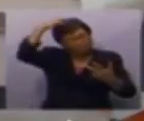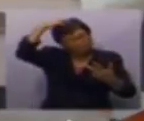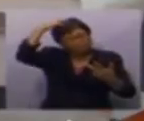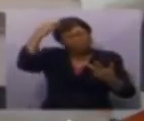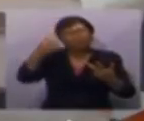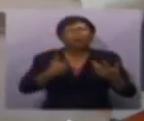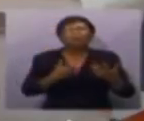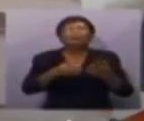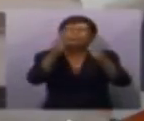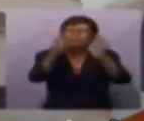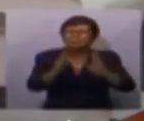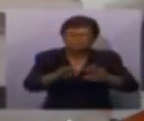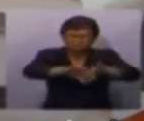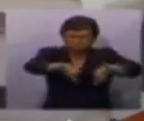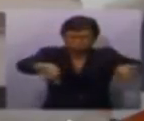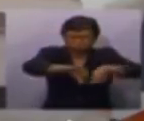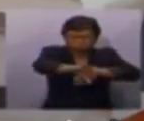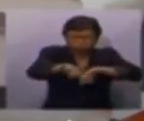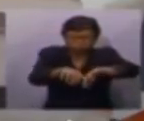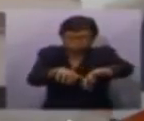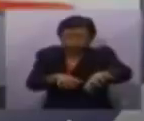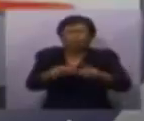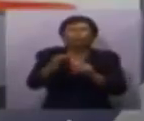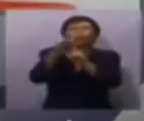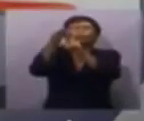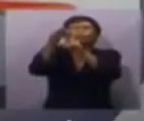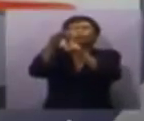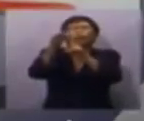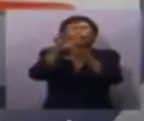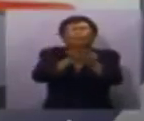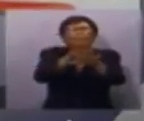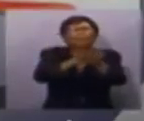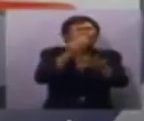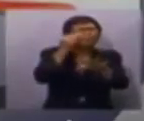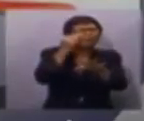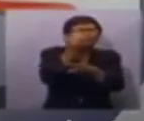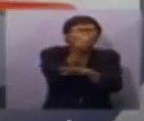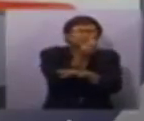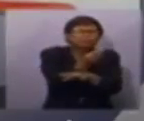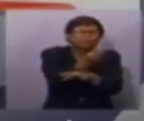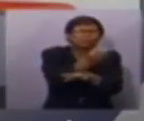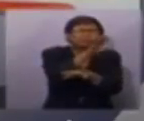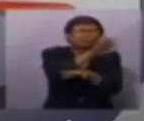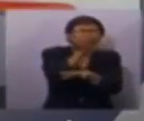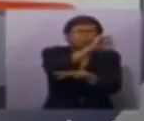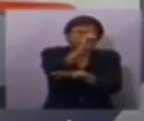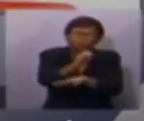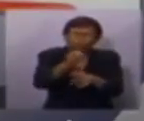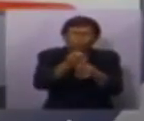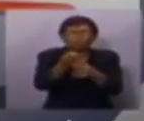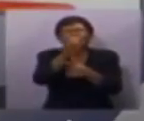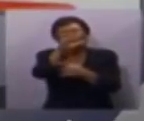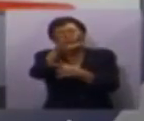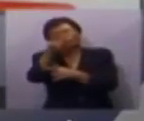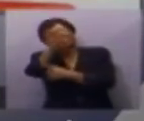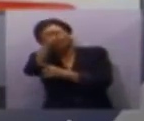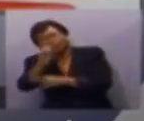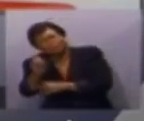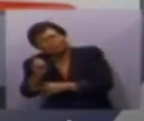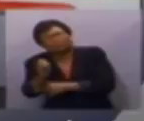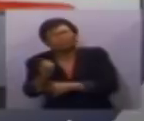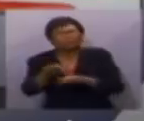perpecahan di kalangan etnik tertentu, khususnya di di mana majoriti Melayu itu agak tipis, macam 55% ataupun